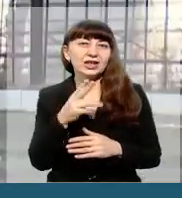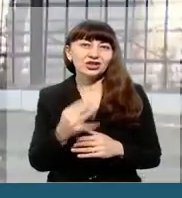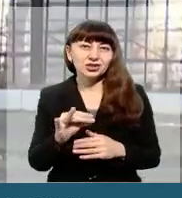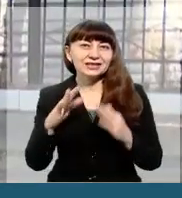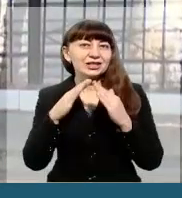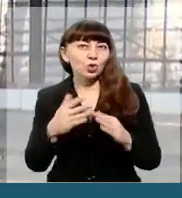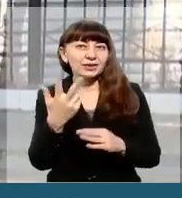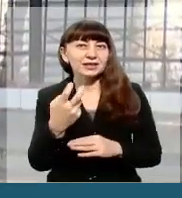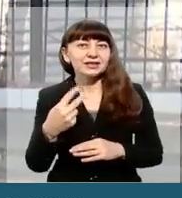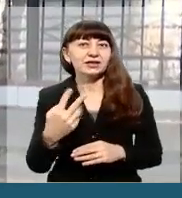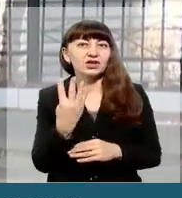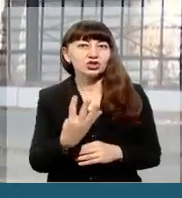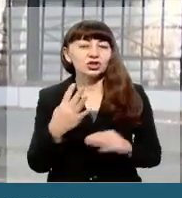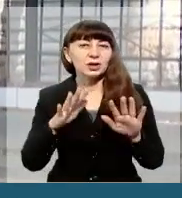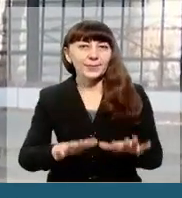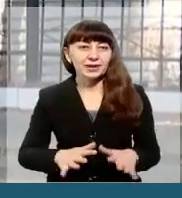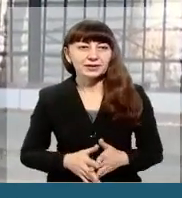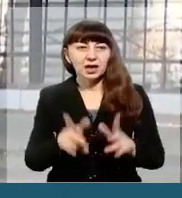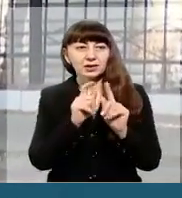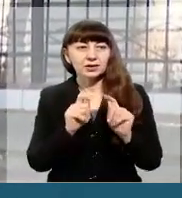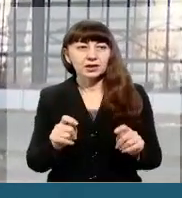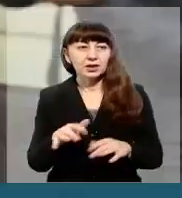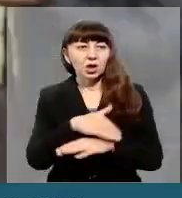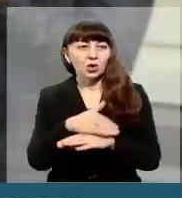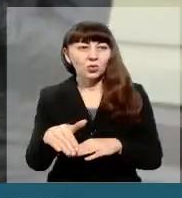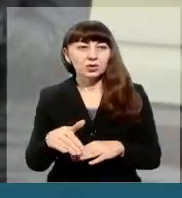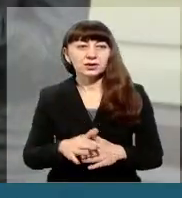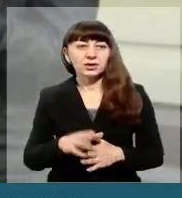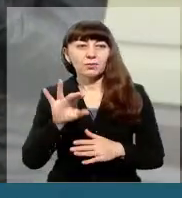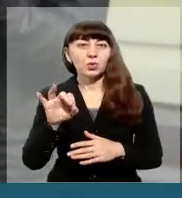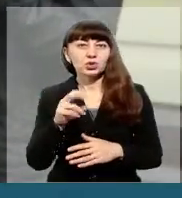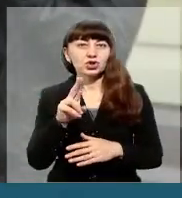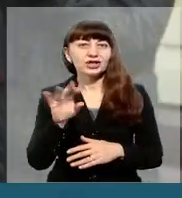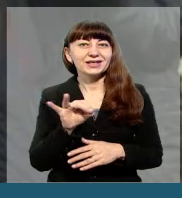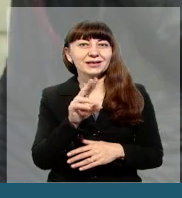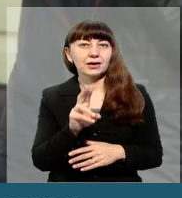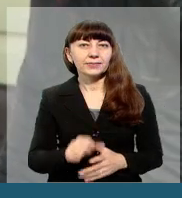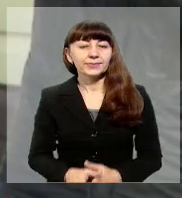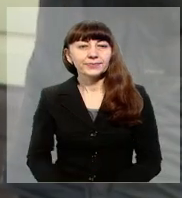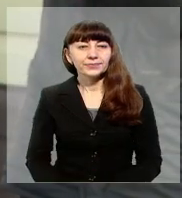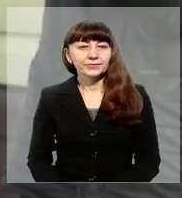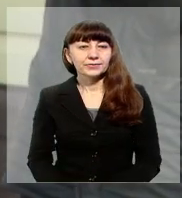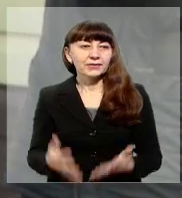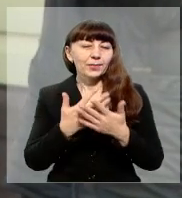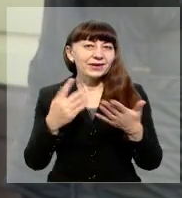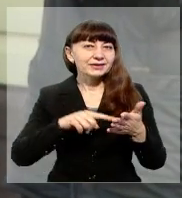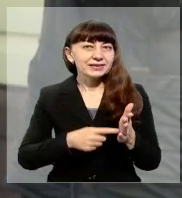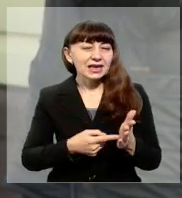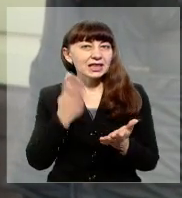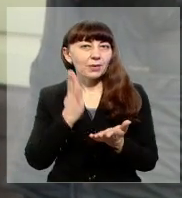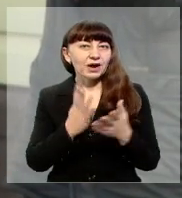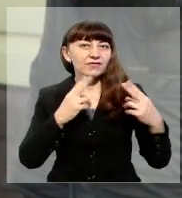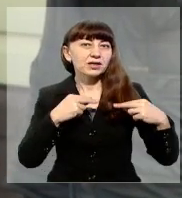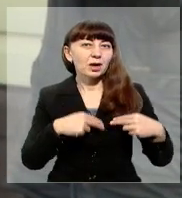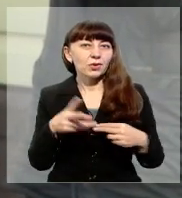тұрады. Жалпы аумағы 3855 шаршы метрді құрайды. Мы целенаправленно работаем над тем, чтобы... Жатақхана